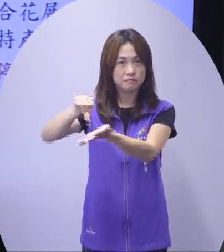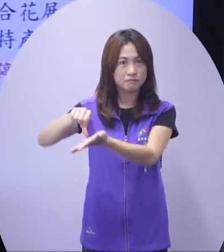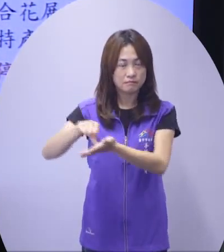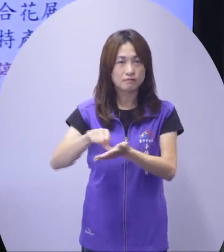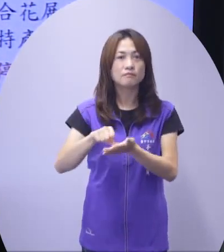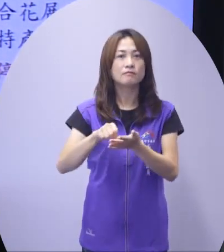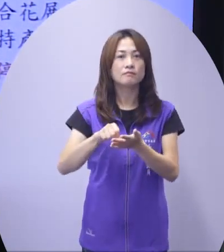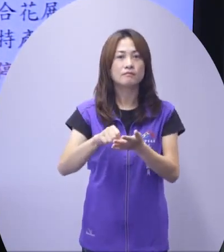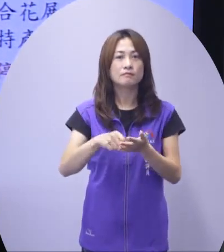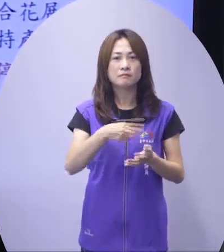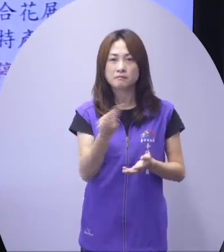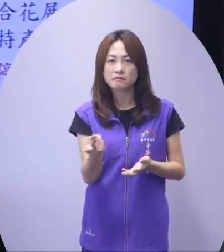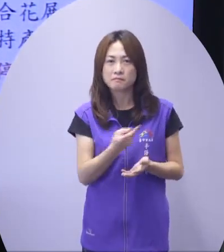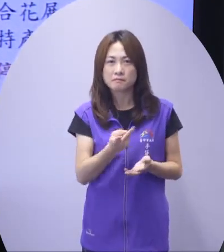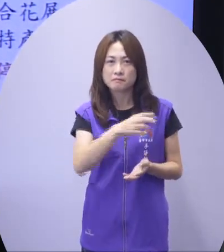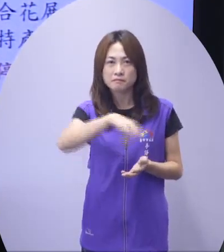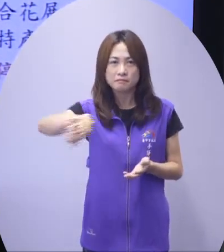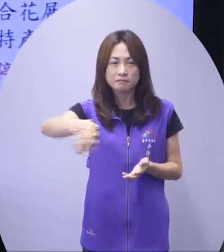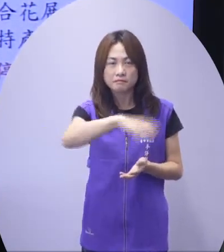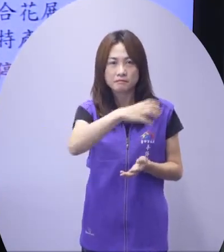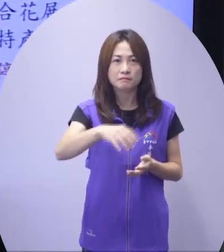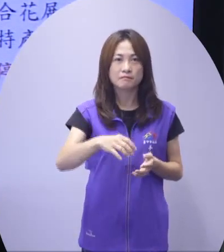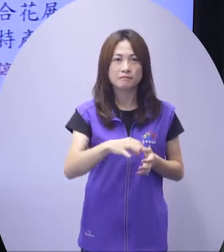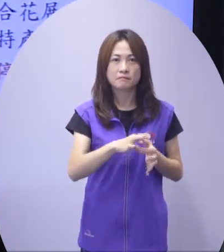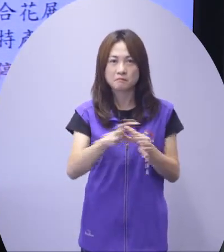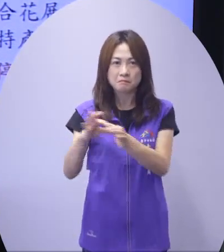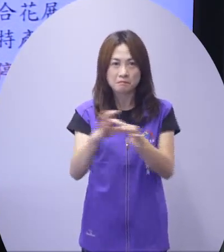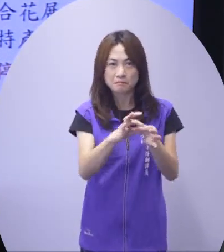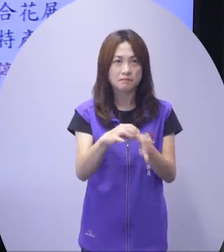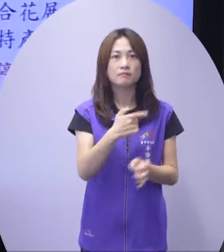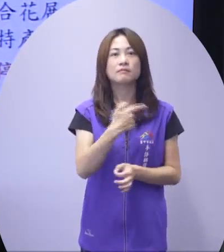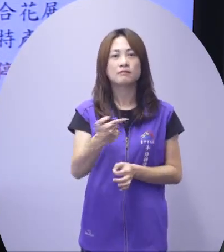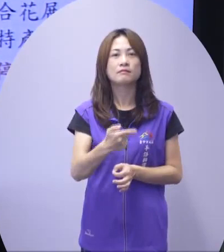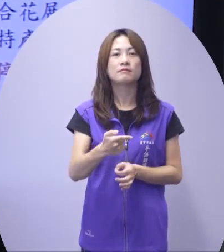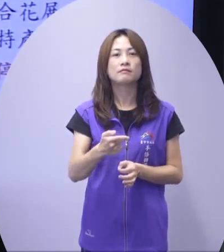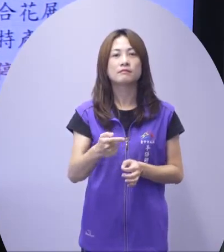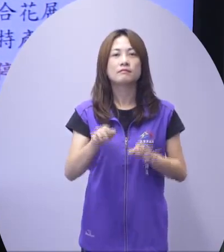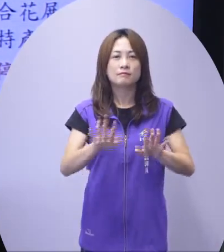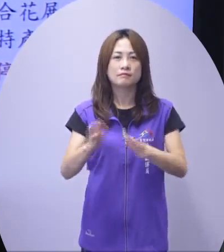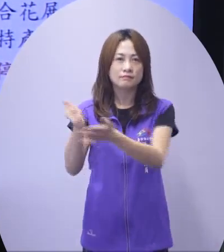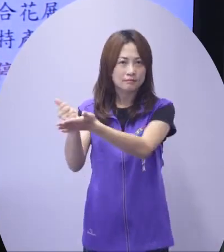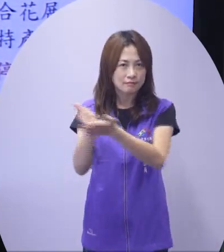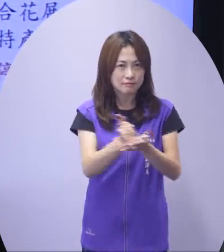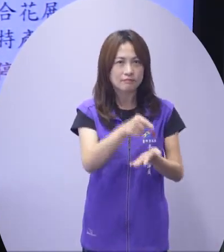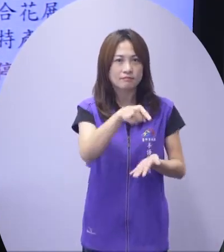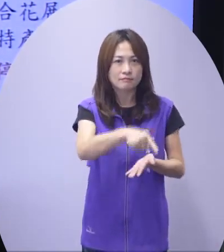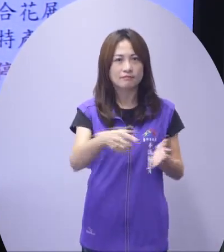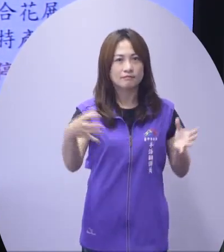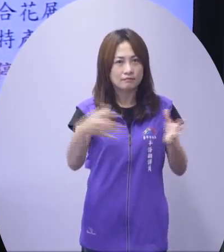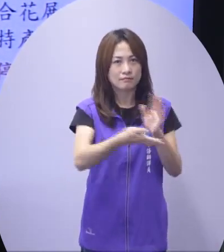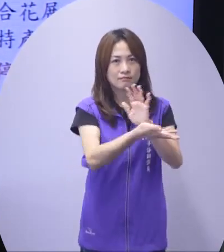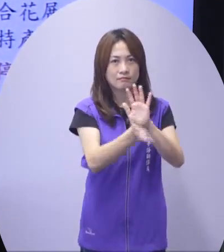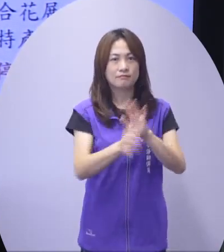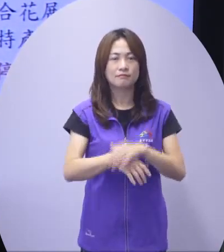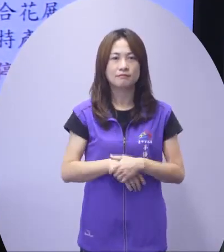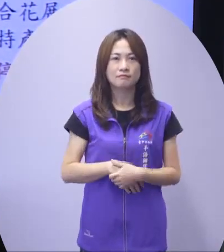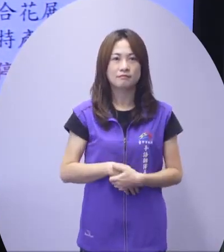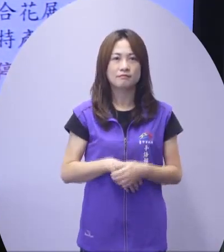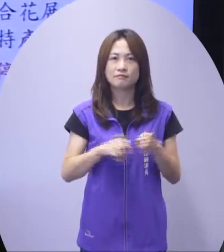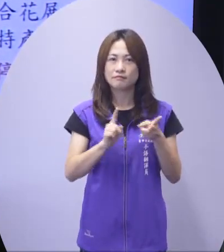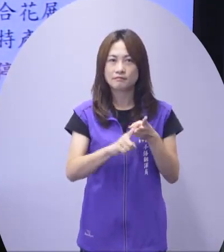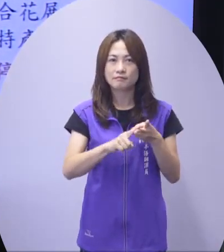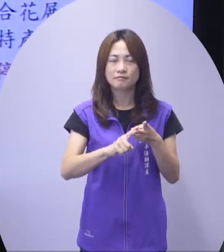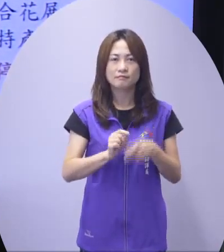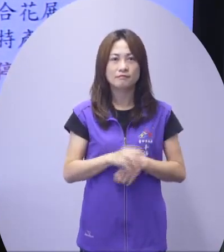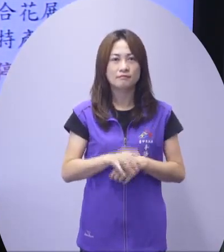参加这样的一个展览。另外还有我们规划的农业局规划的农特产品展，把山城的相关的